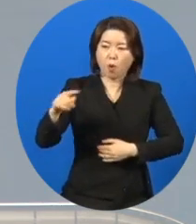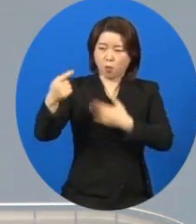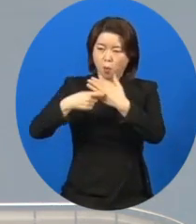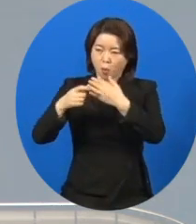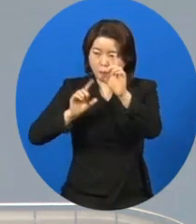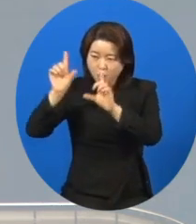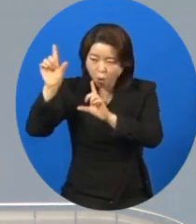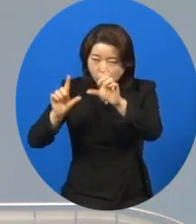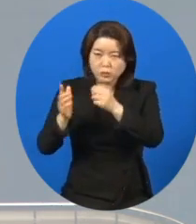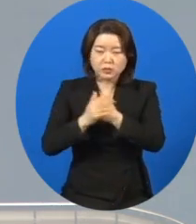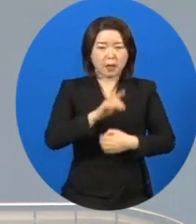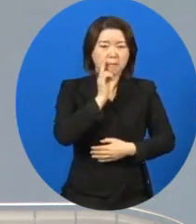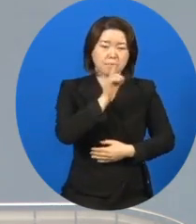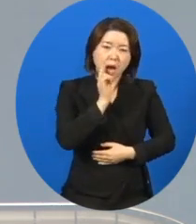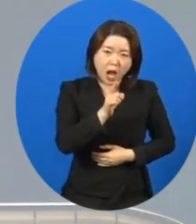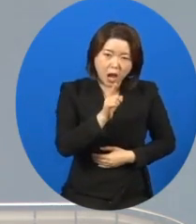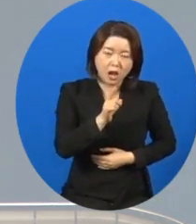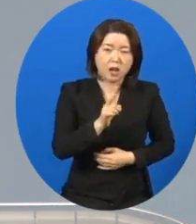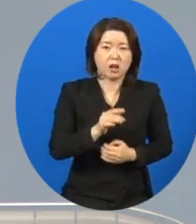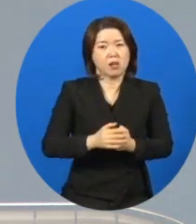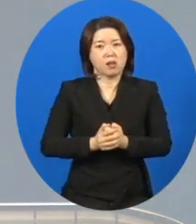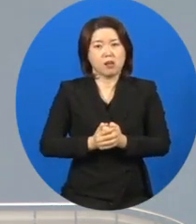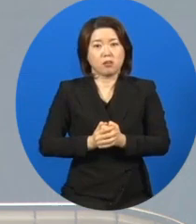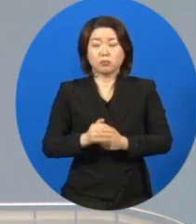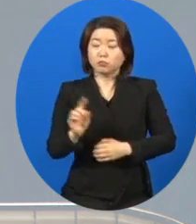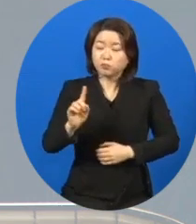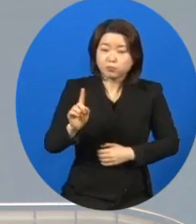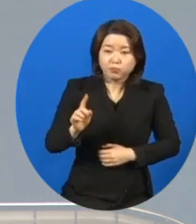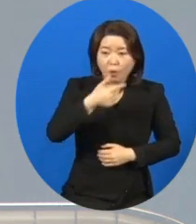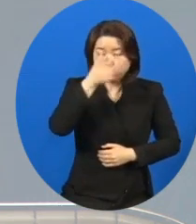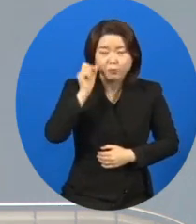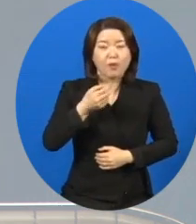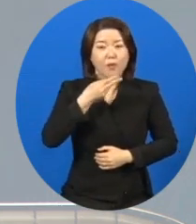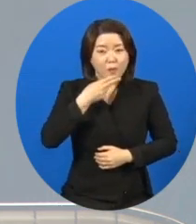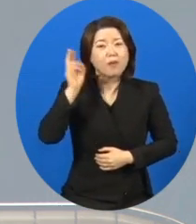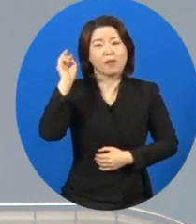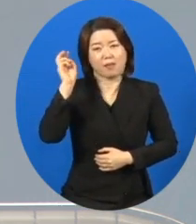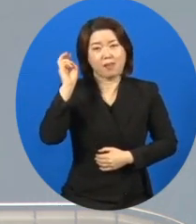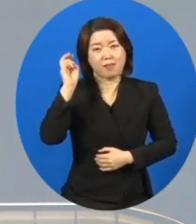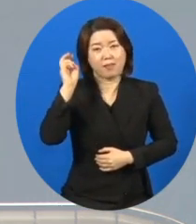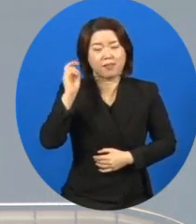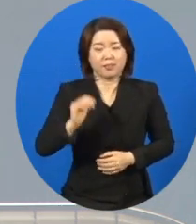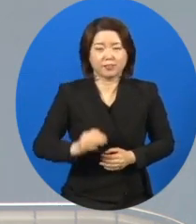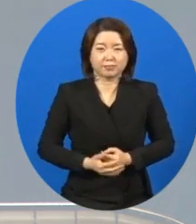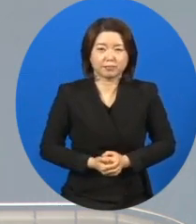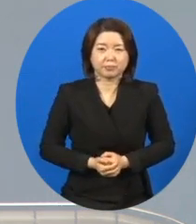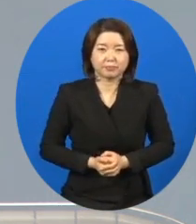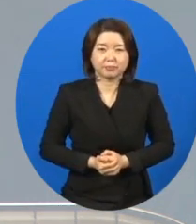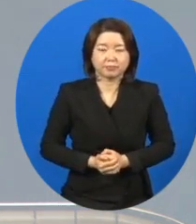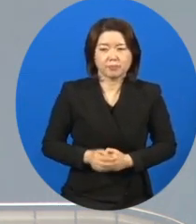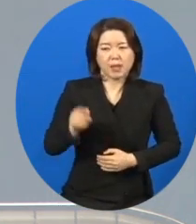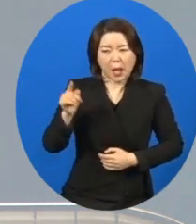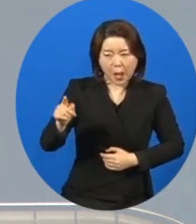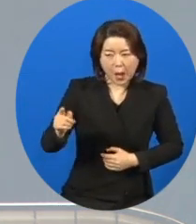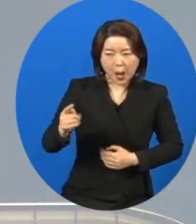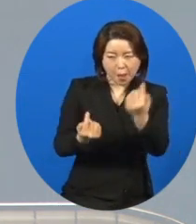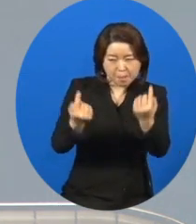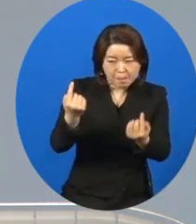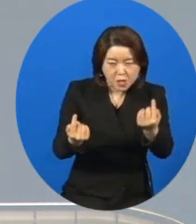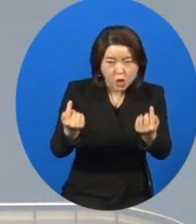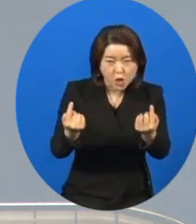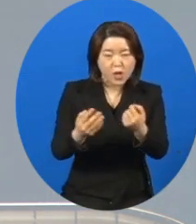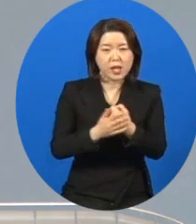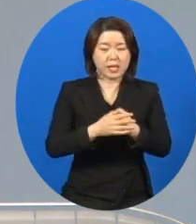외모나 말이나 뭐 흠잡을 데 없어 보였던 모양이에요. 거기에 반해서